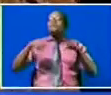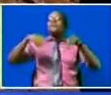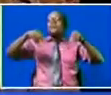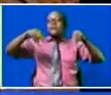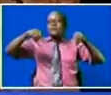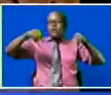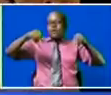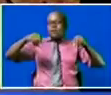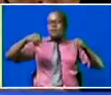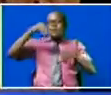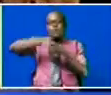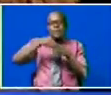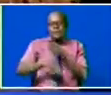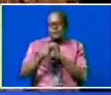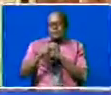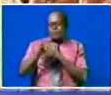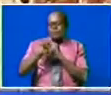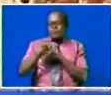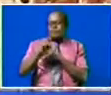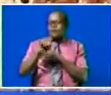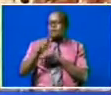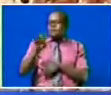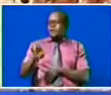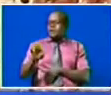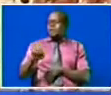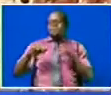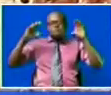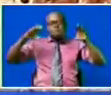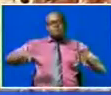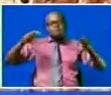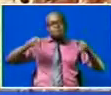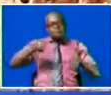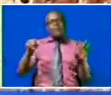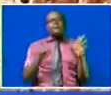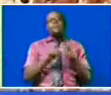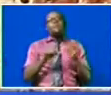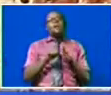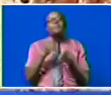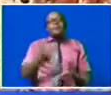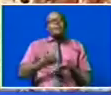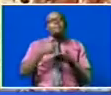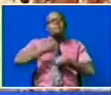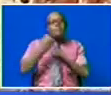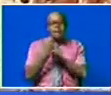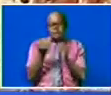ya Makalda huko Nyatike inaendelea. Mvua iliyokuwa inanyesha ikilaumiwa kwa maporomoko.